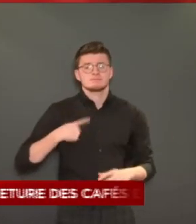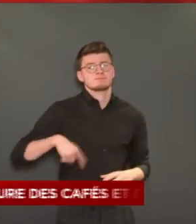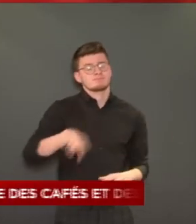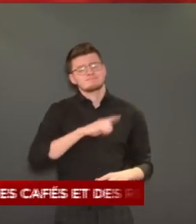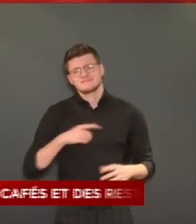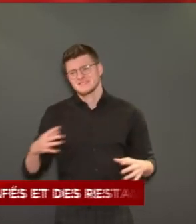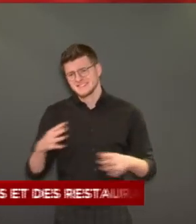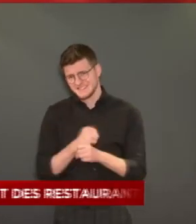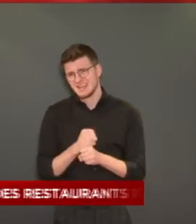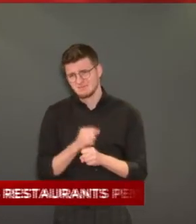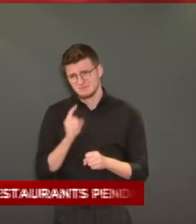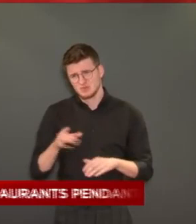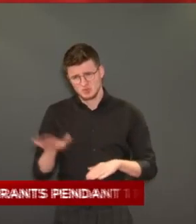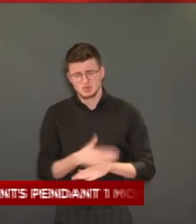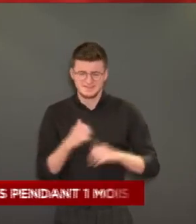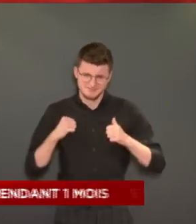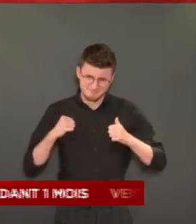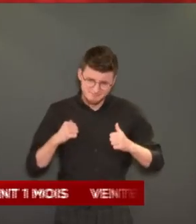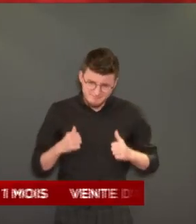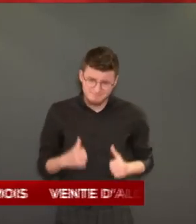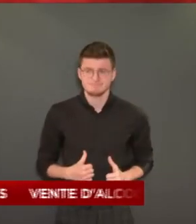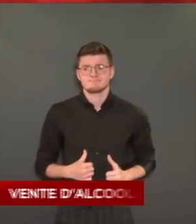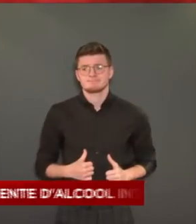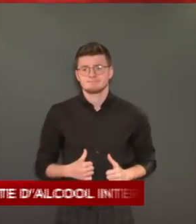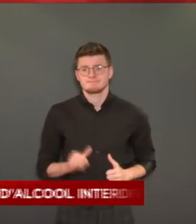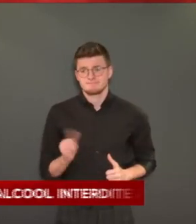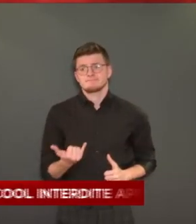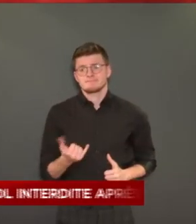ensemble. C'est là un effort très lourd.